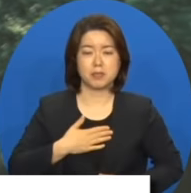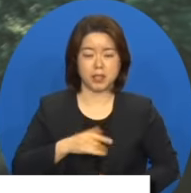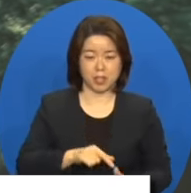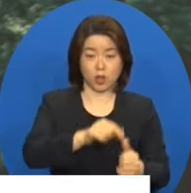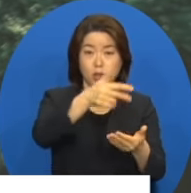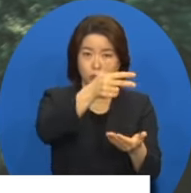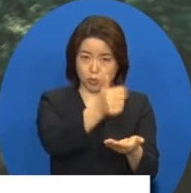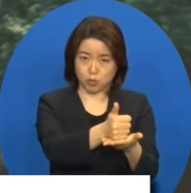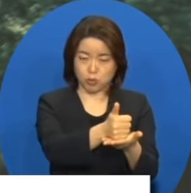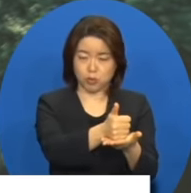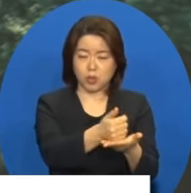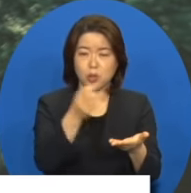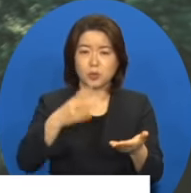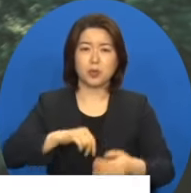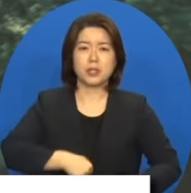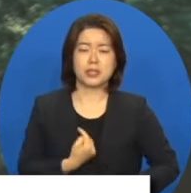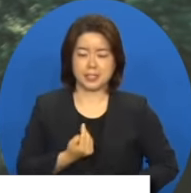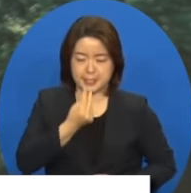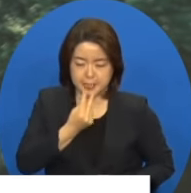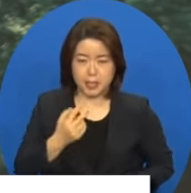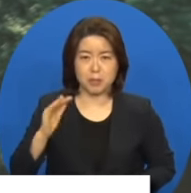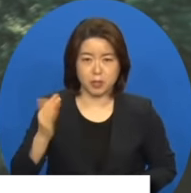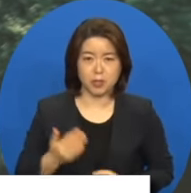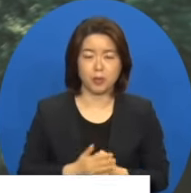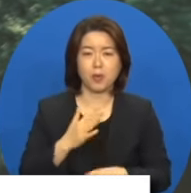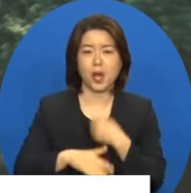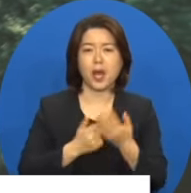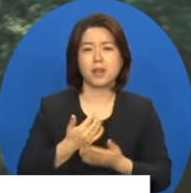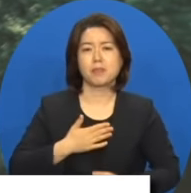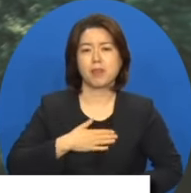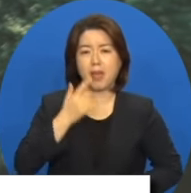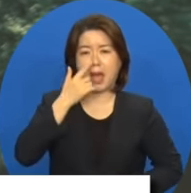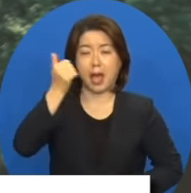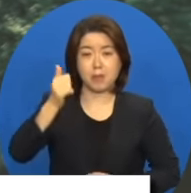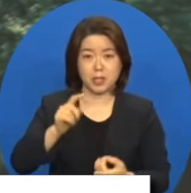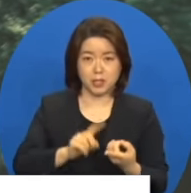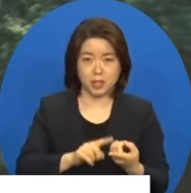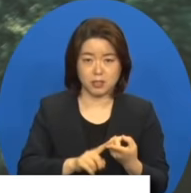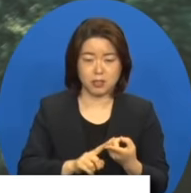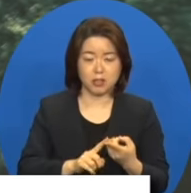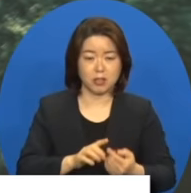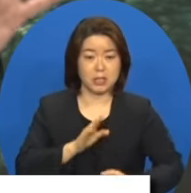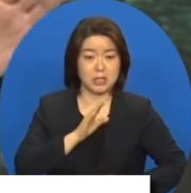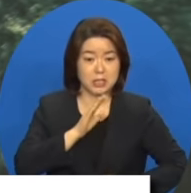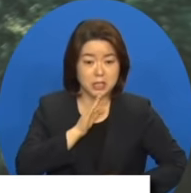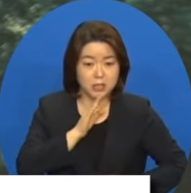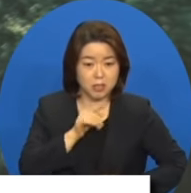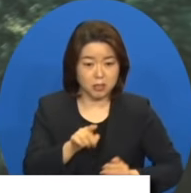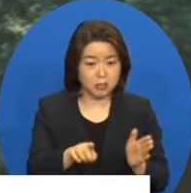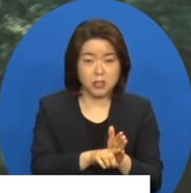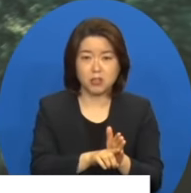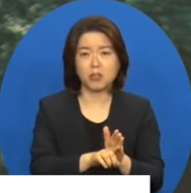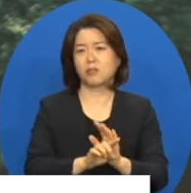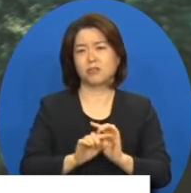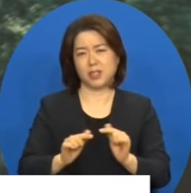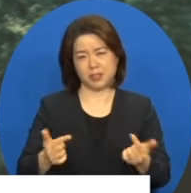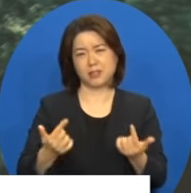구주이시고 그리고 자신의 생명이시고 하나님이 내 아버지라는 사실을 그가 실제로는 믿고 있는 게 아닌